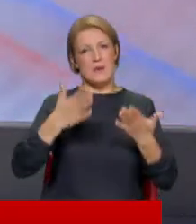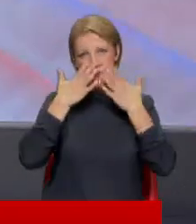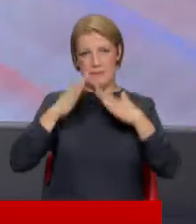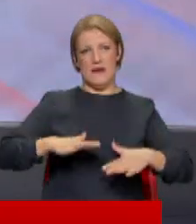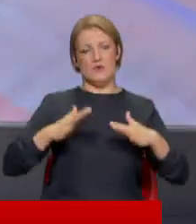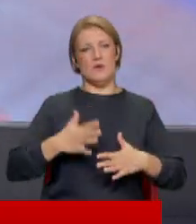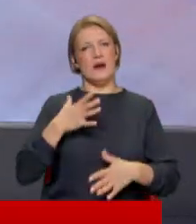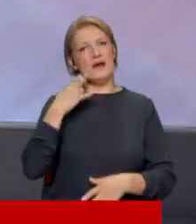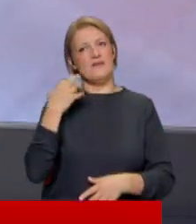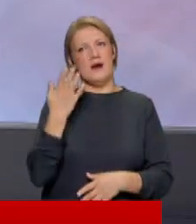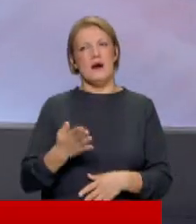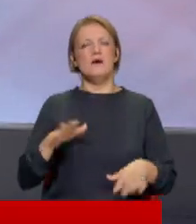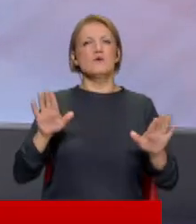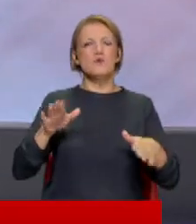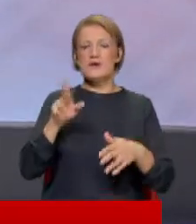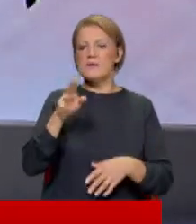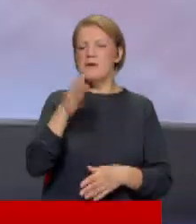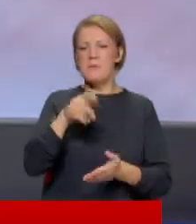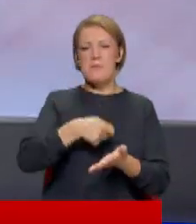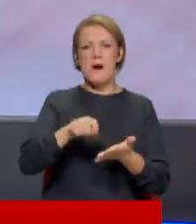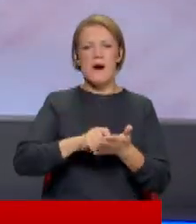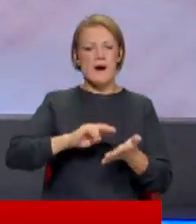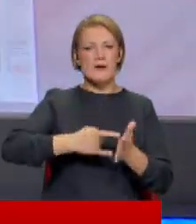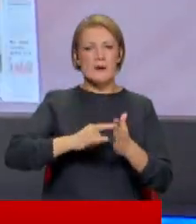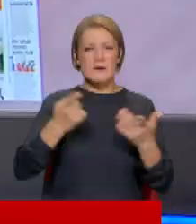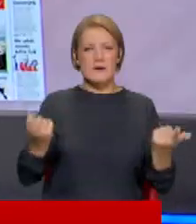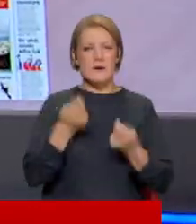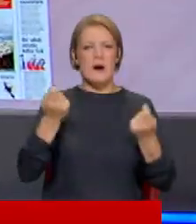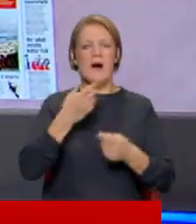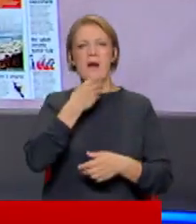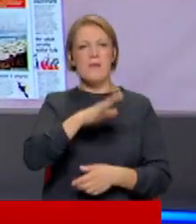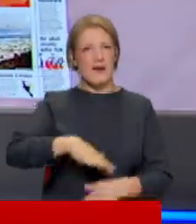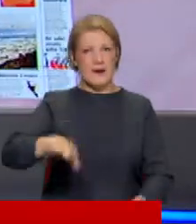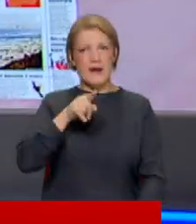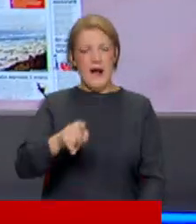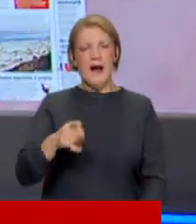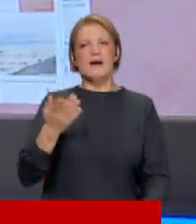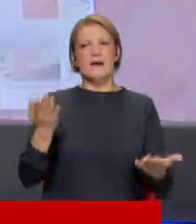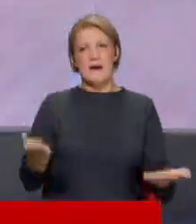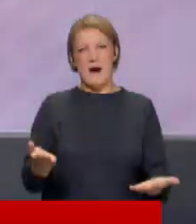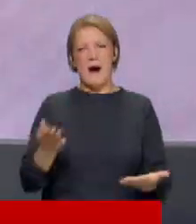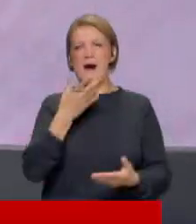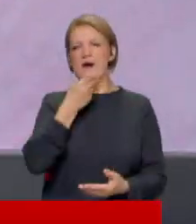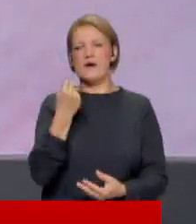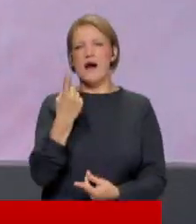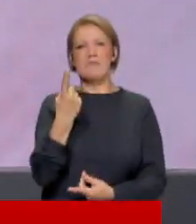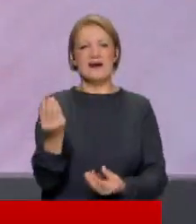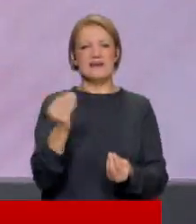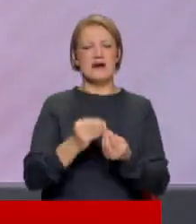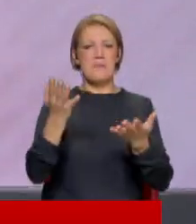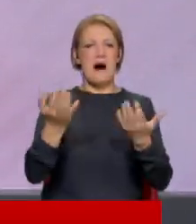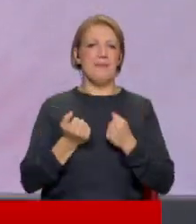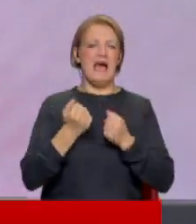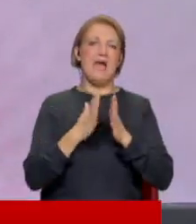bekliyorlar Efendim kuş gibi maaşlarla geçinmeye çalışan milyonlarca emeklinin de tabii ki güzel bir zam